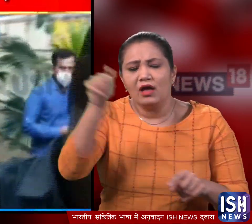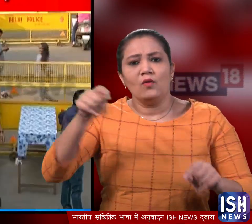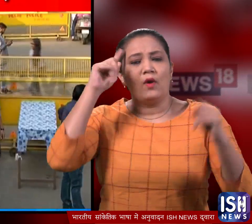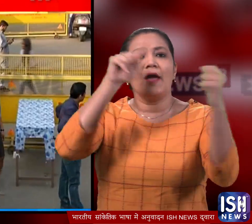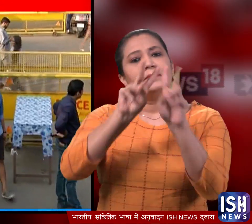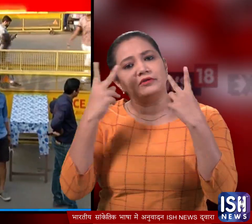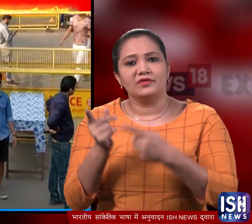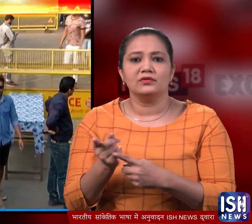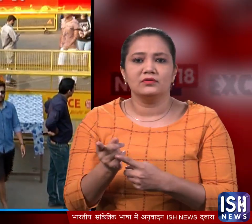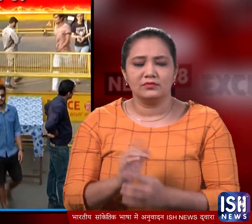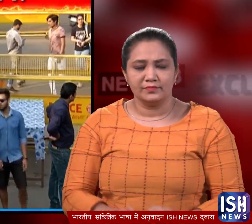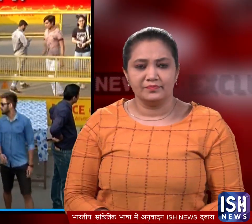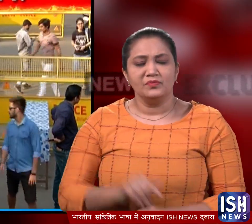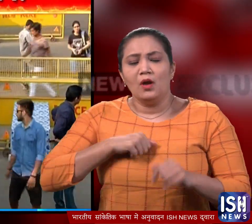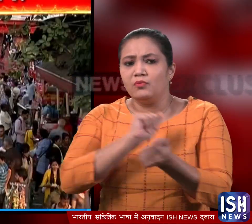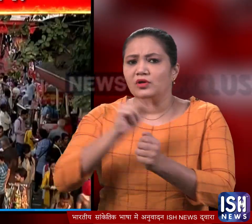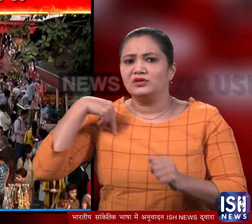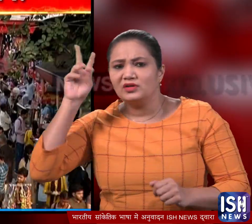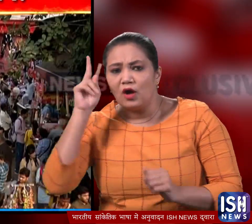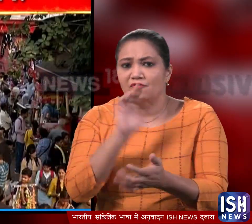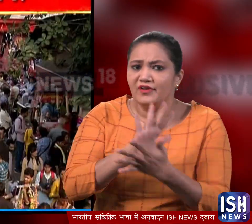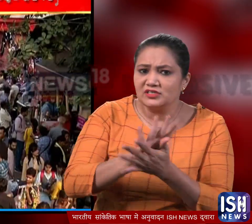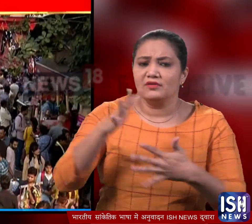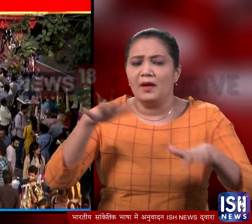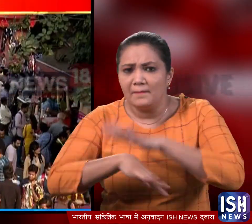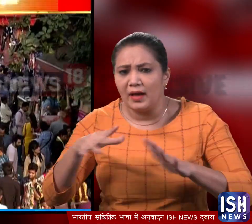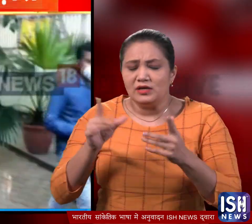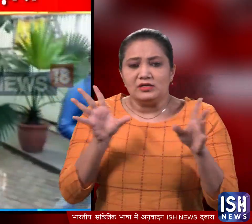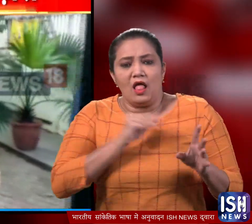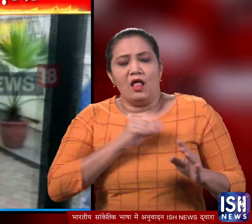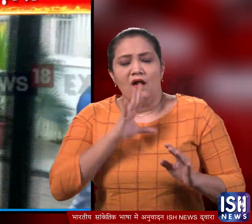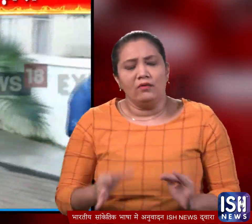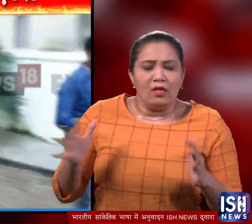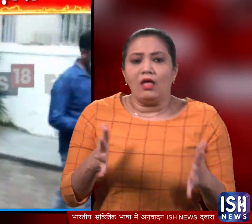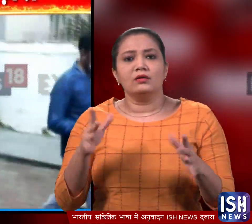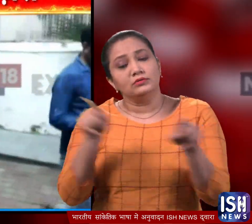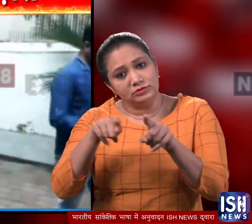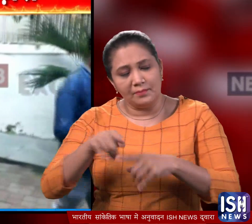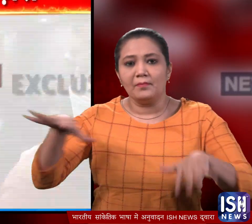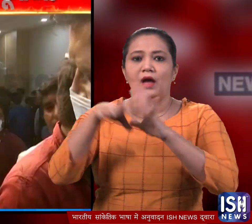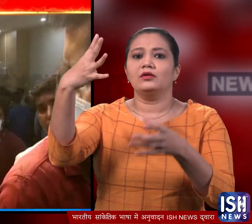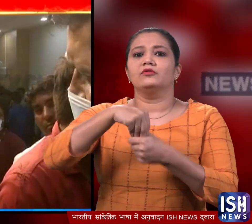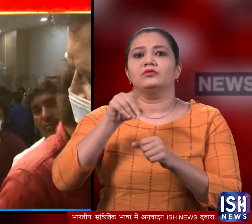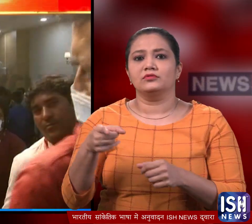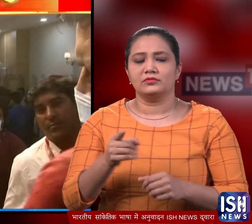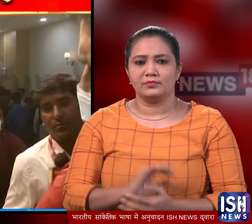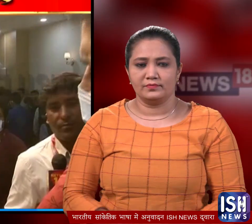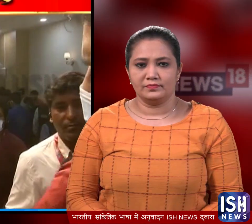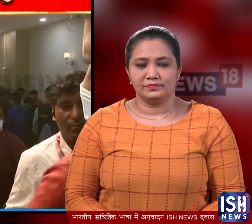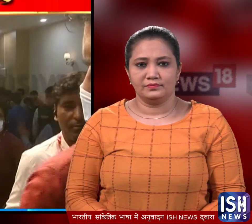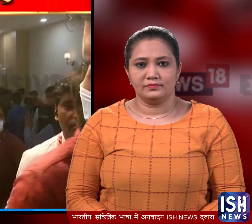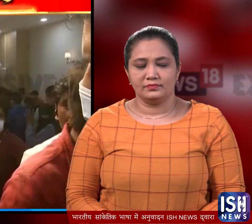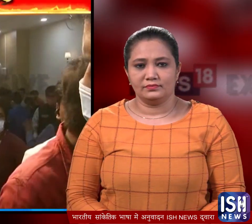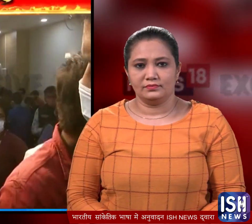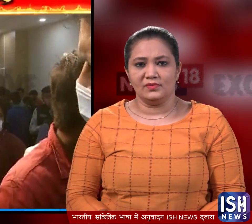और था। पुलिस को इस बात की पूरी आशंका है कि वो त्योहारों पर भारत को दहलाने के लिए रची गई बड़ी साजिश का हिस्सा था। इन्फर किया सकता है कि